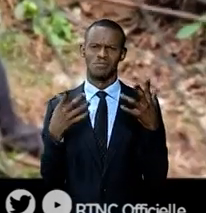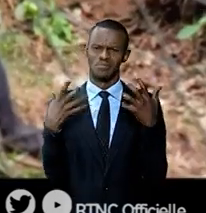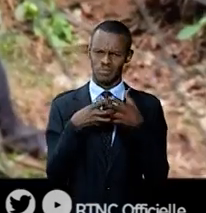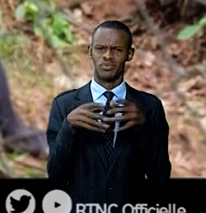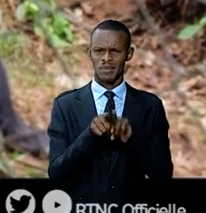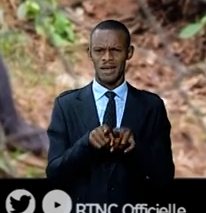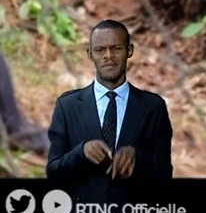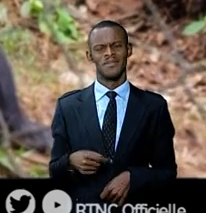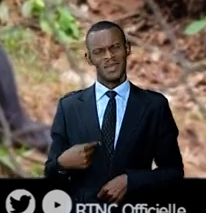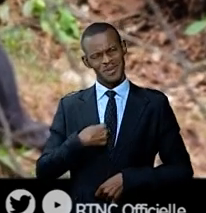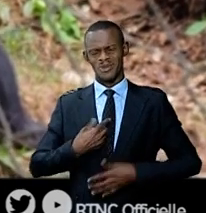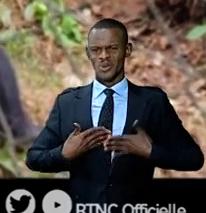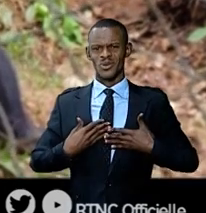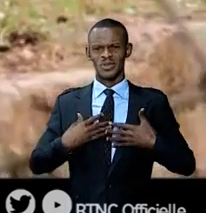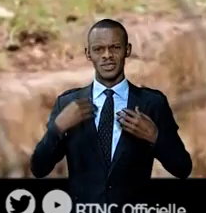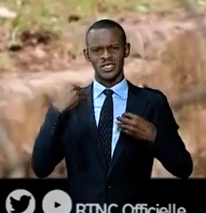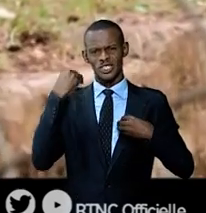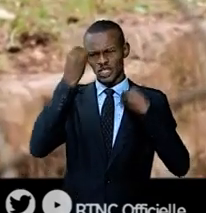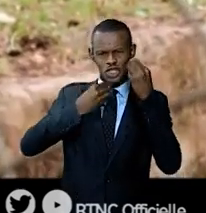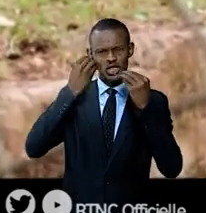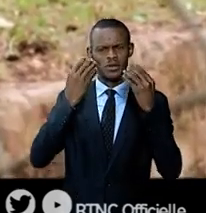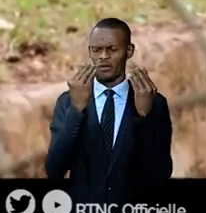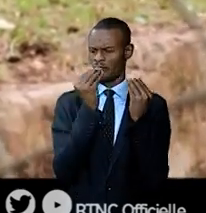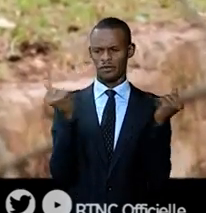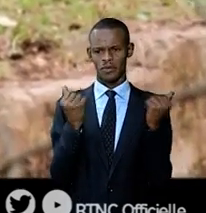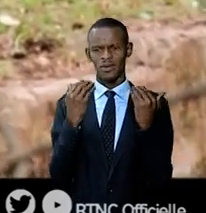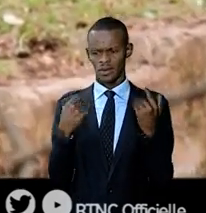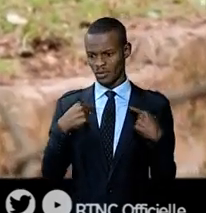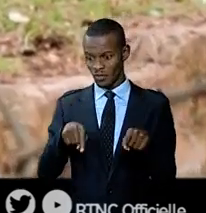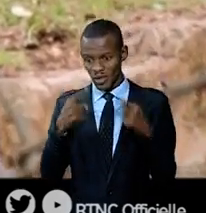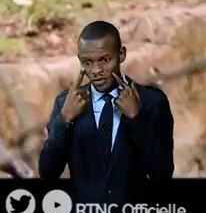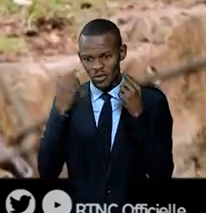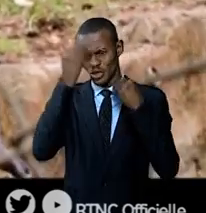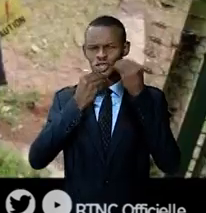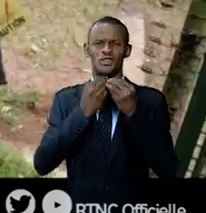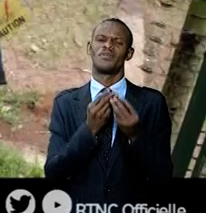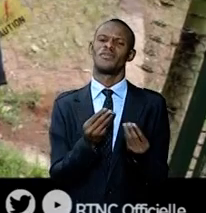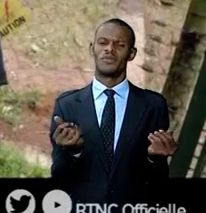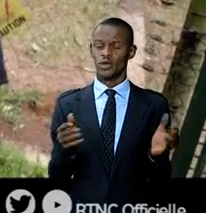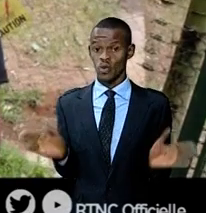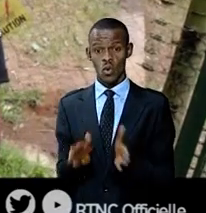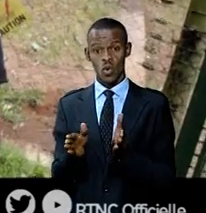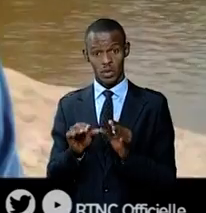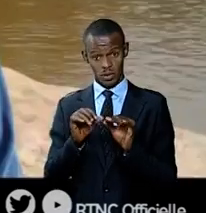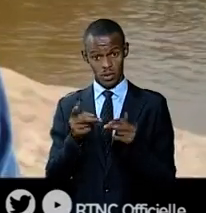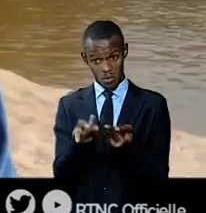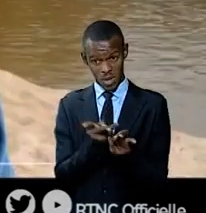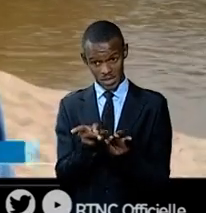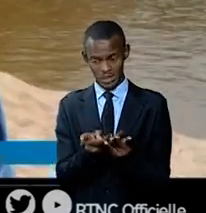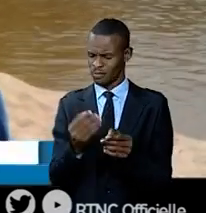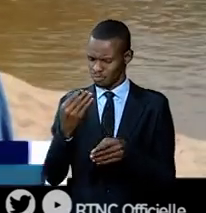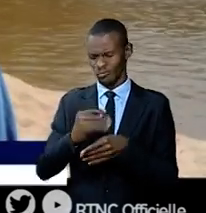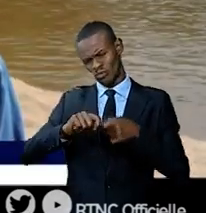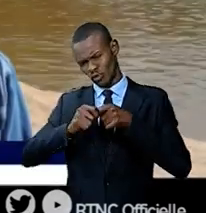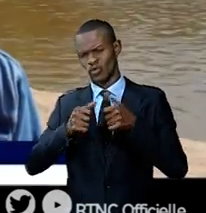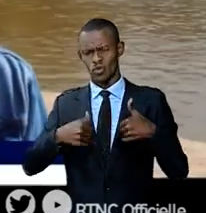ça m'a vraiment déstressé d'être ici. C'est vraiment une bonne chose. Et nous encourageons aussi les sites à aller de l'avant. Non, je ne